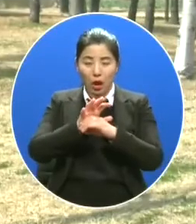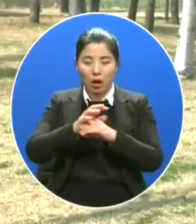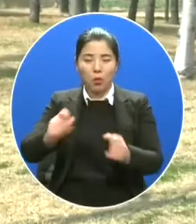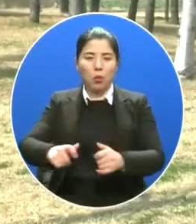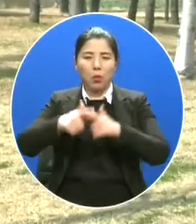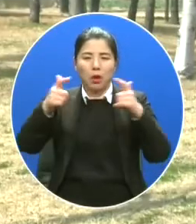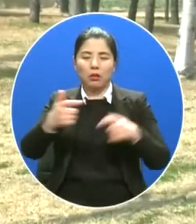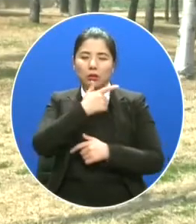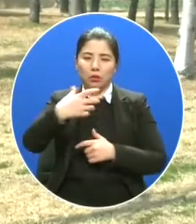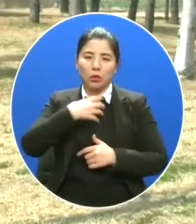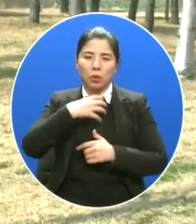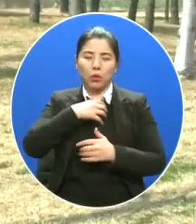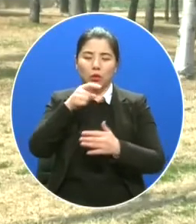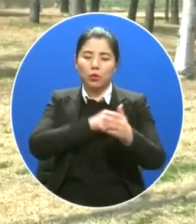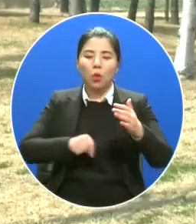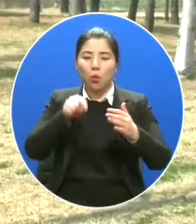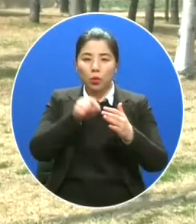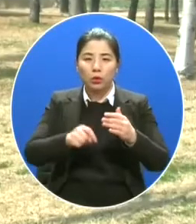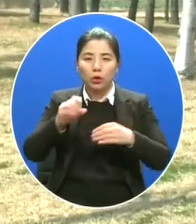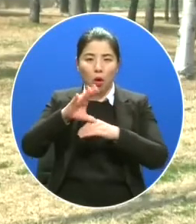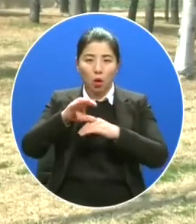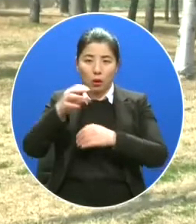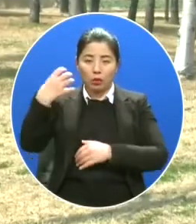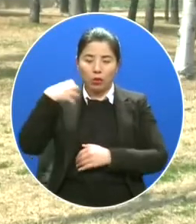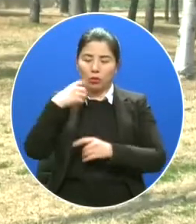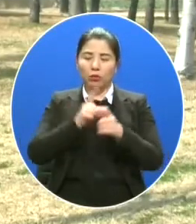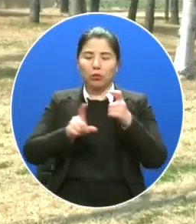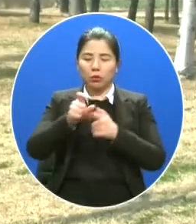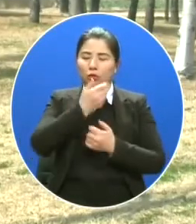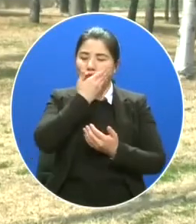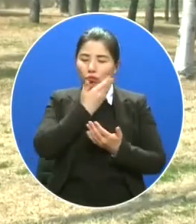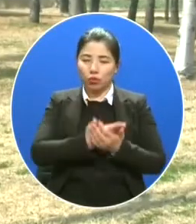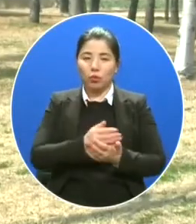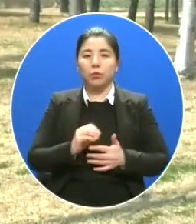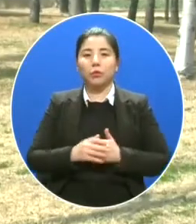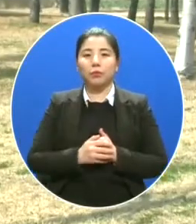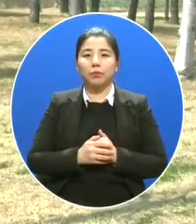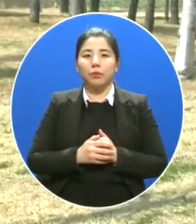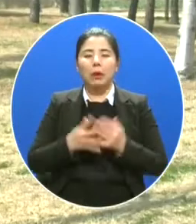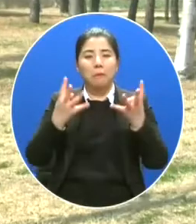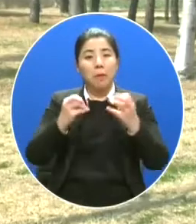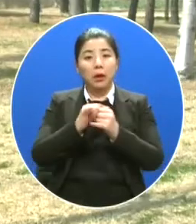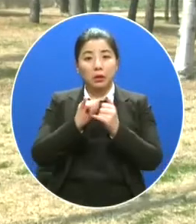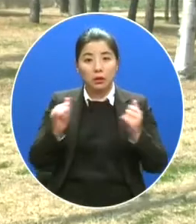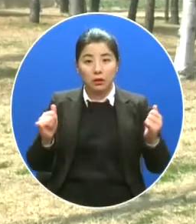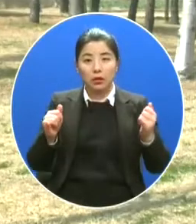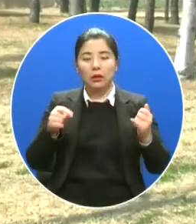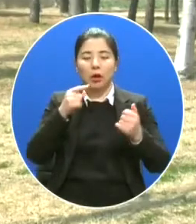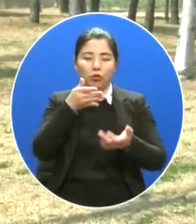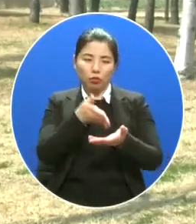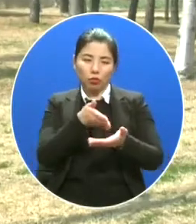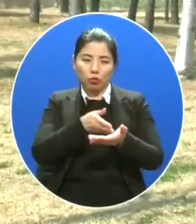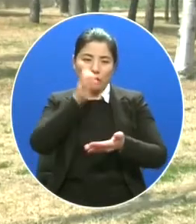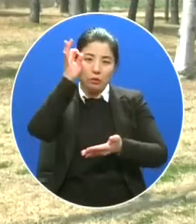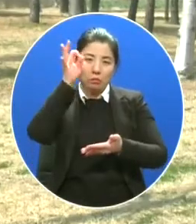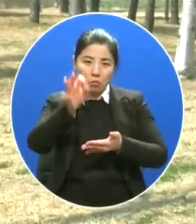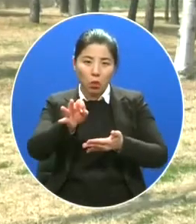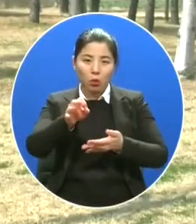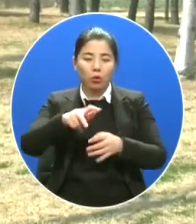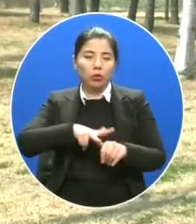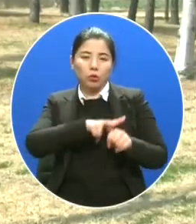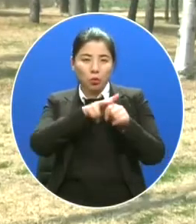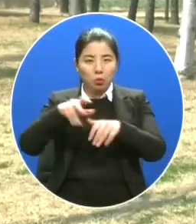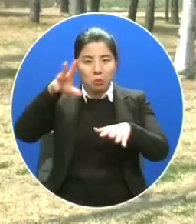코로나19의 확산이라는 큰 위기 속에서 언론의 역할은 더욱 중요해졌습니다. 많은 국민들이 뉴스 보도를